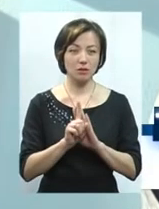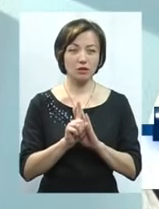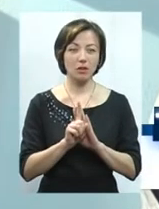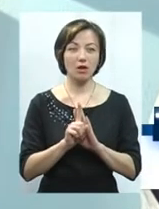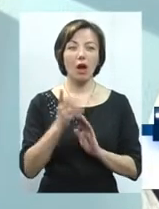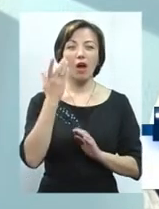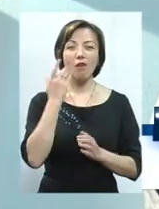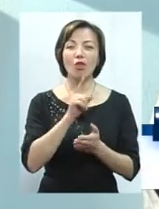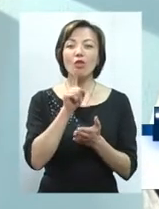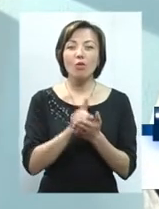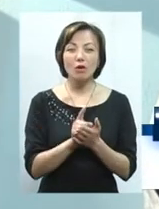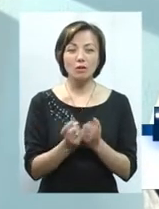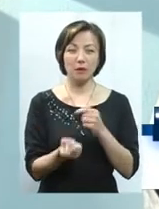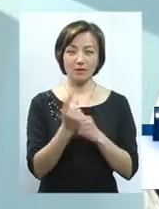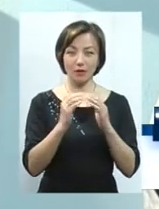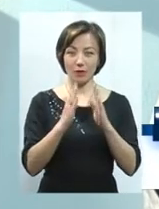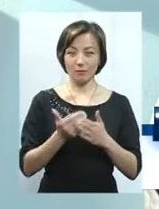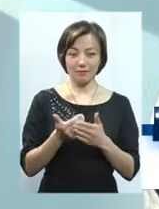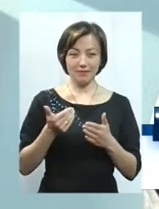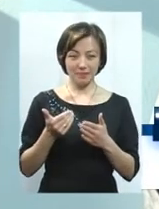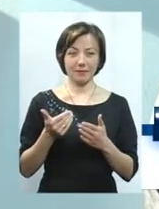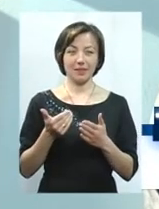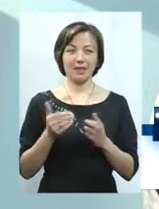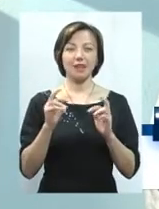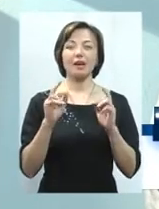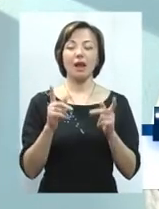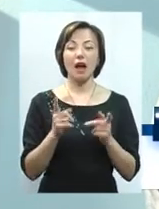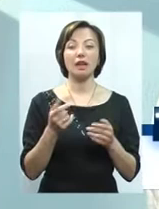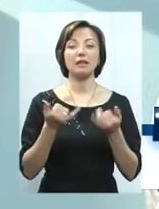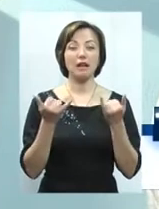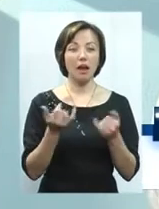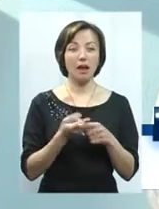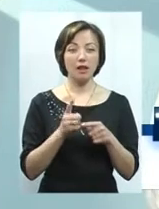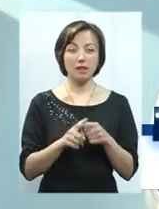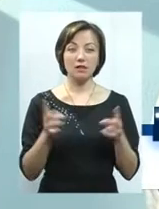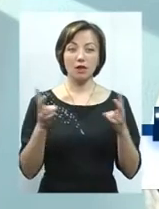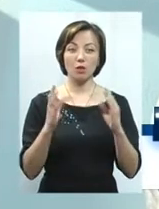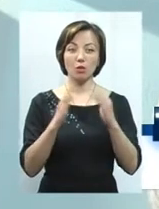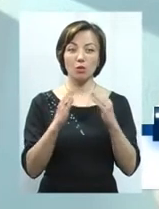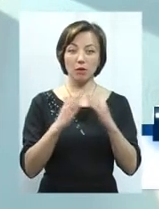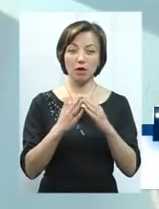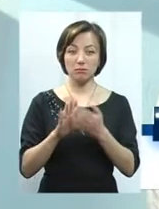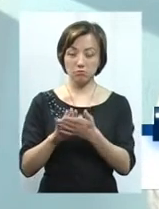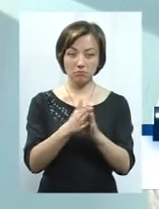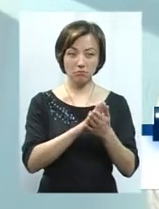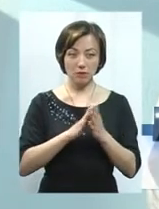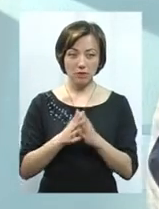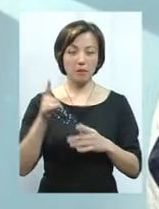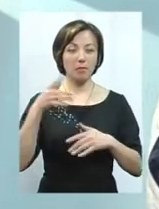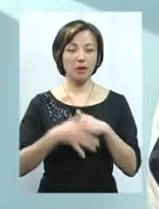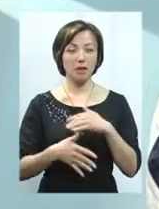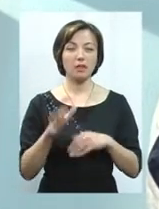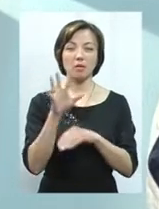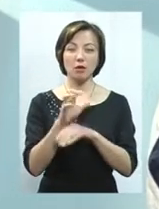як він має з'явитися в домі. Як має з'явитися собака вдома? А для цього, значить, вдома треба согласувати і зрозуміти, що собачка